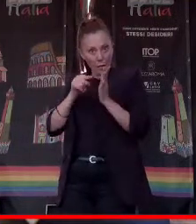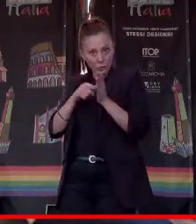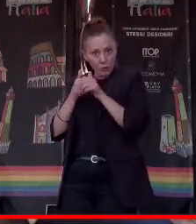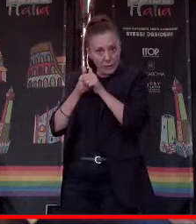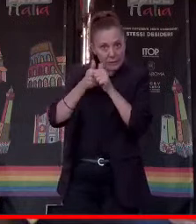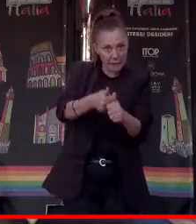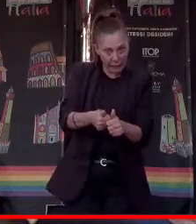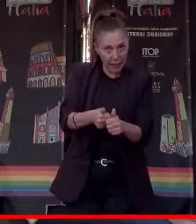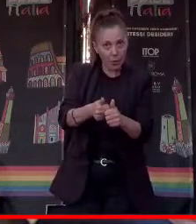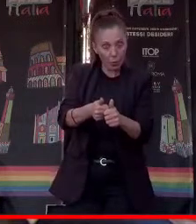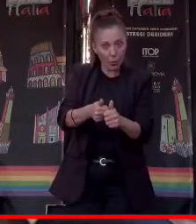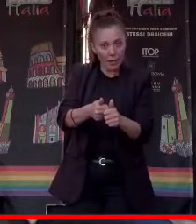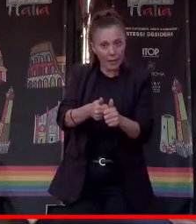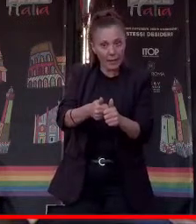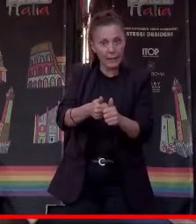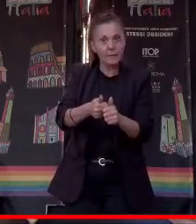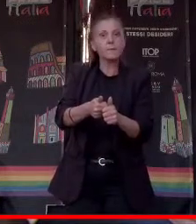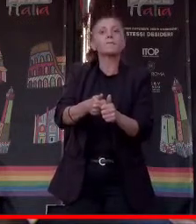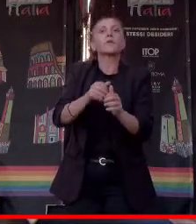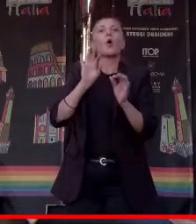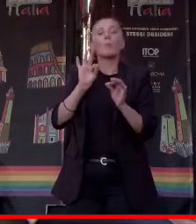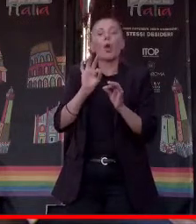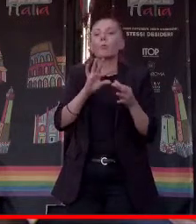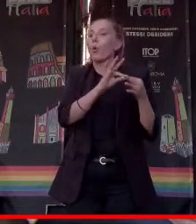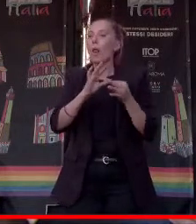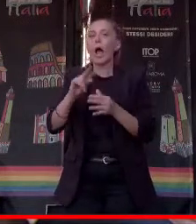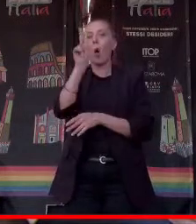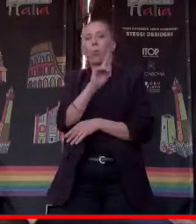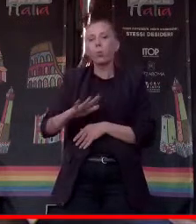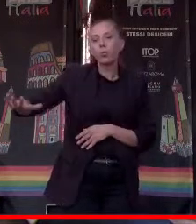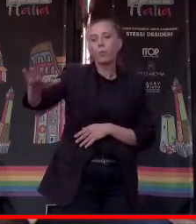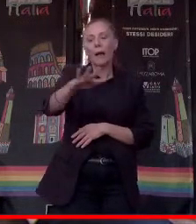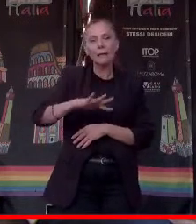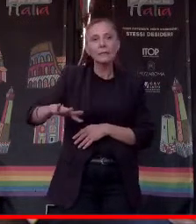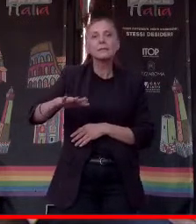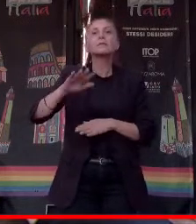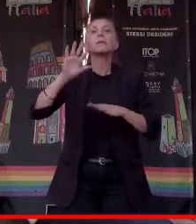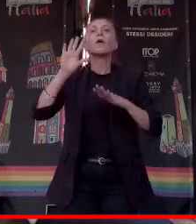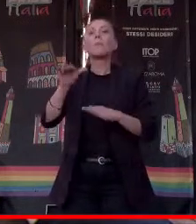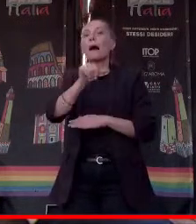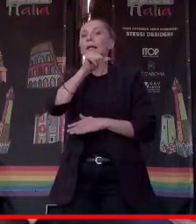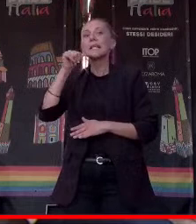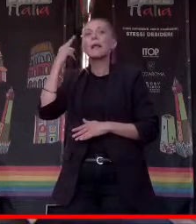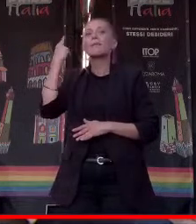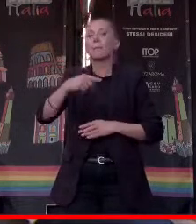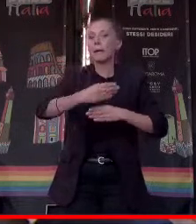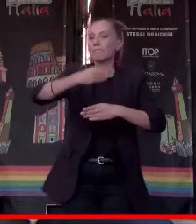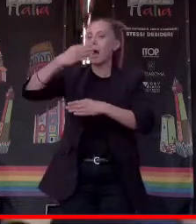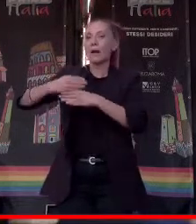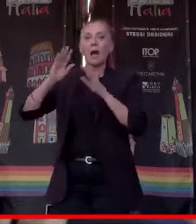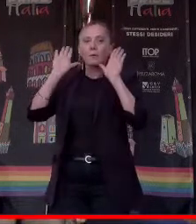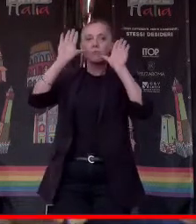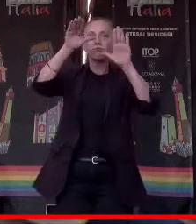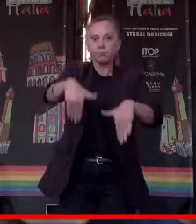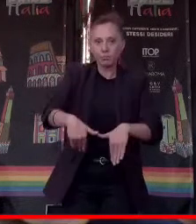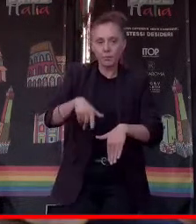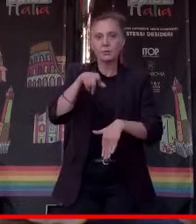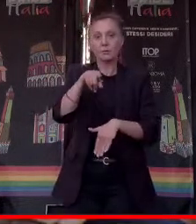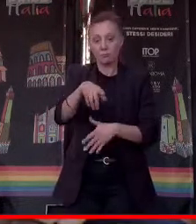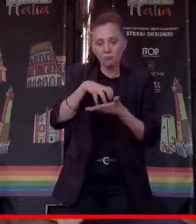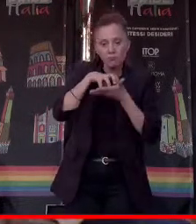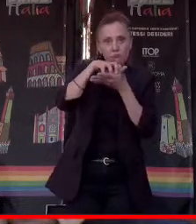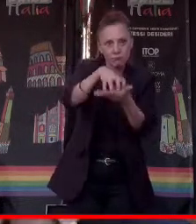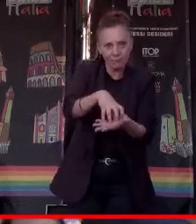dedicato e rimane sempre nell'ambito urbanistico per l'abbattimento delle barriere architettoniche. E poi, come dicevamo, con la delibera che è